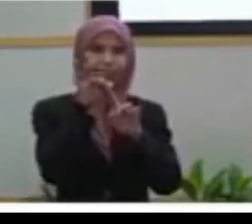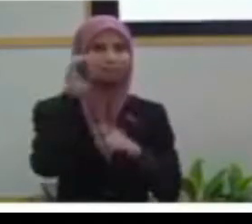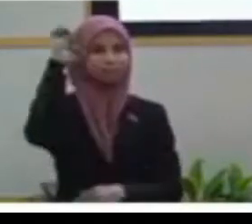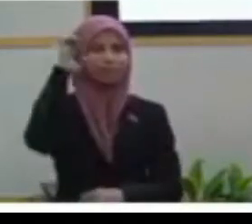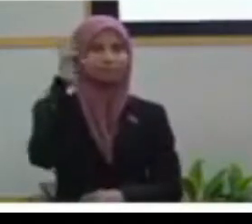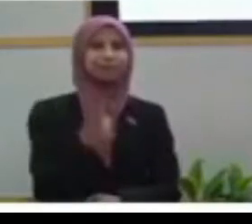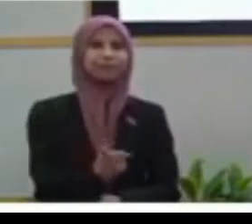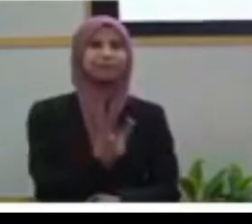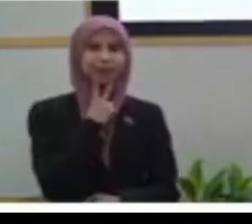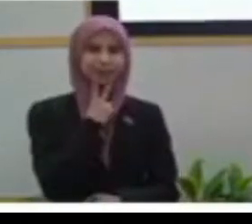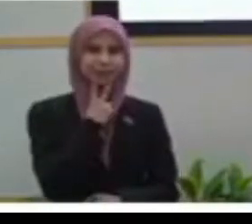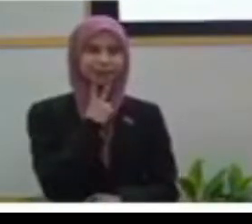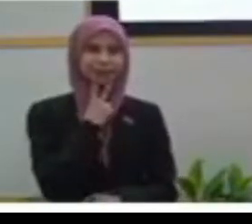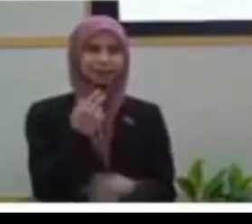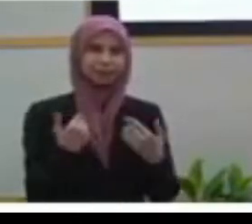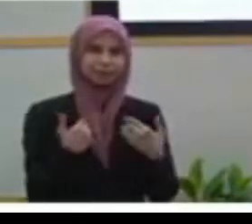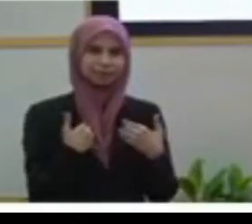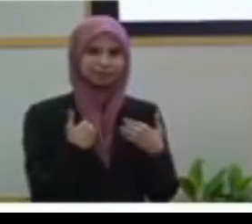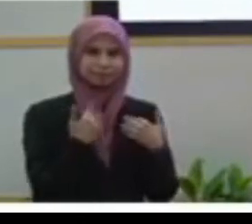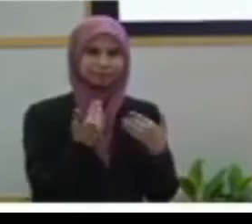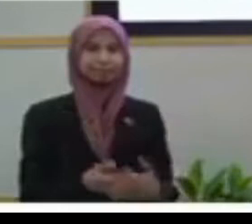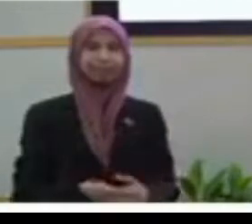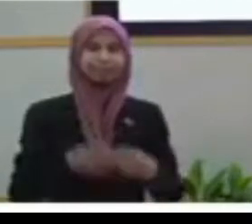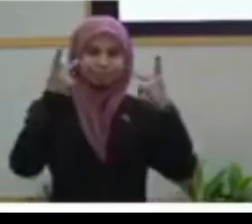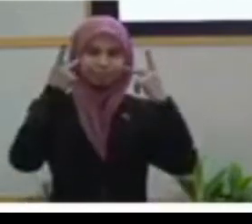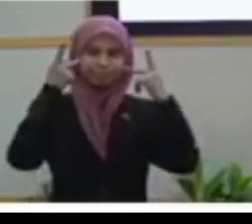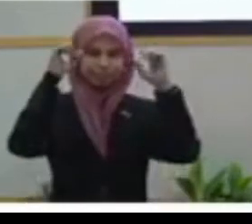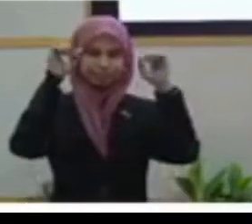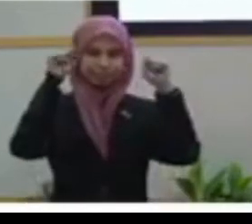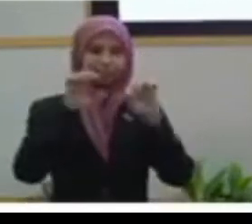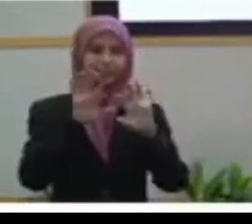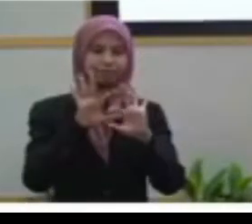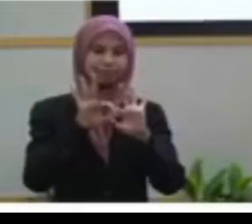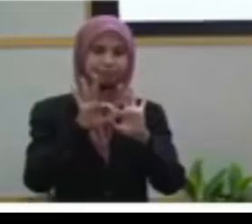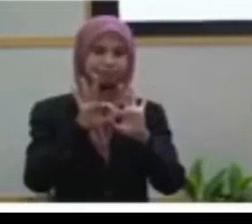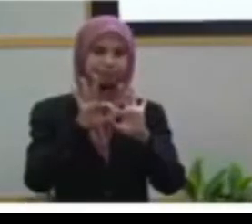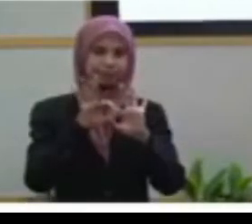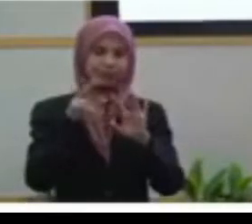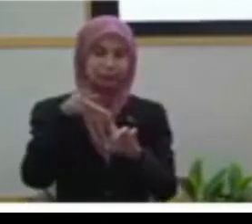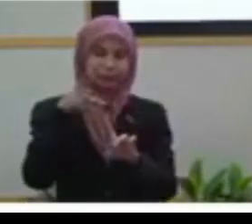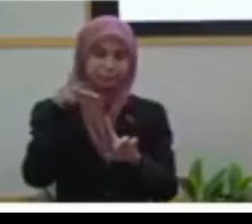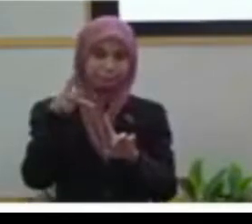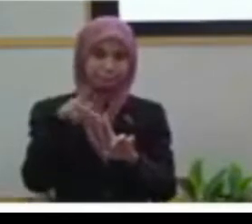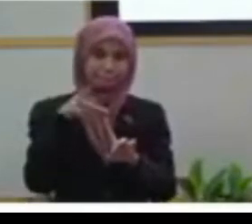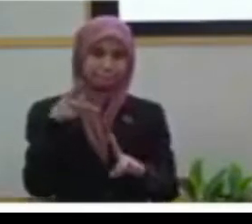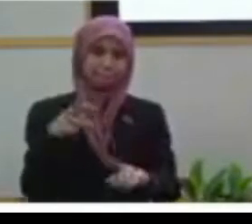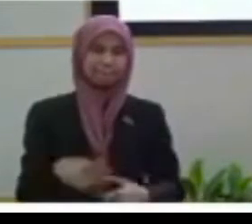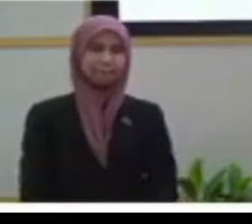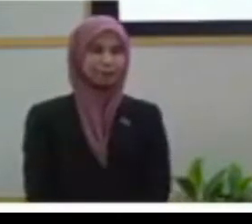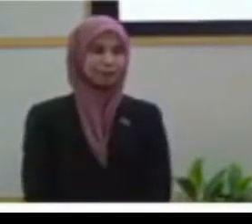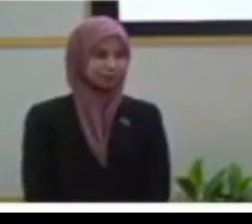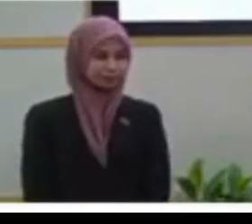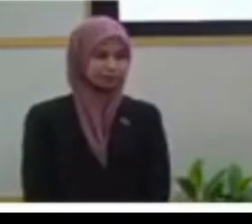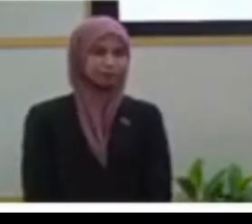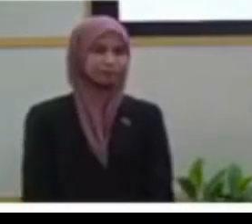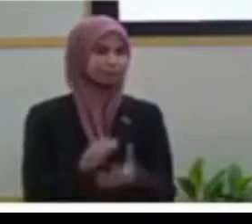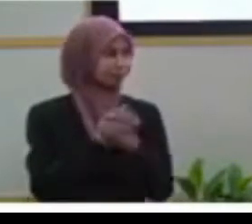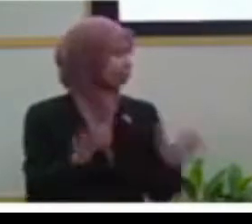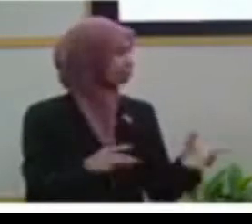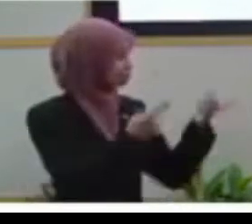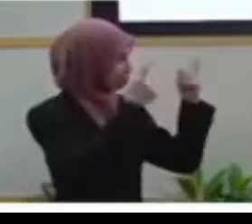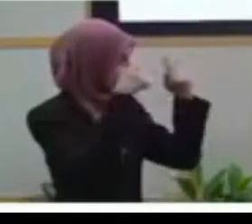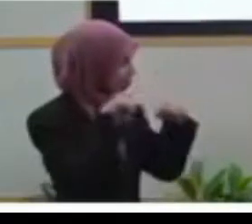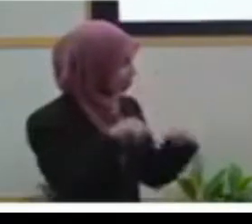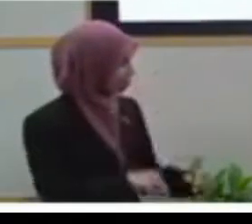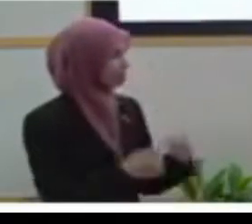bin Syahul Hamid, Pengurusi Persatuan Orang-Orang Pekak Pulau Pinang. Selamat datang